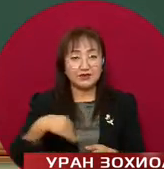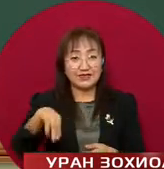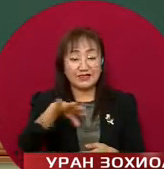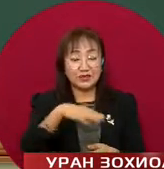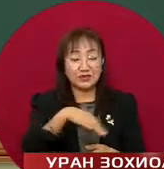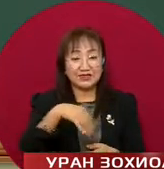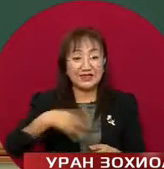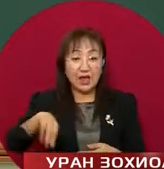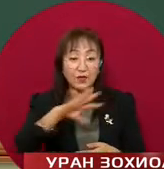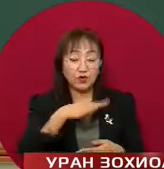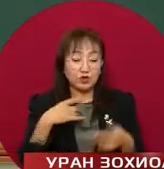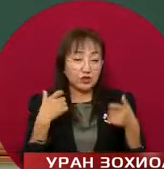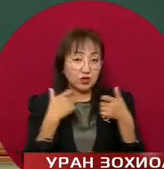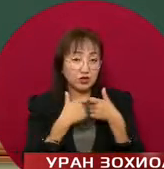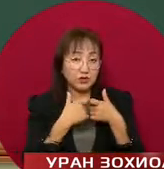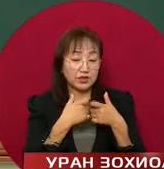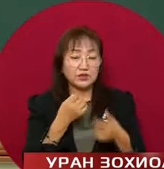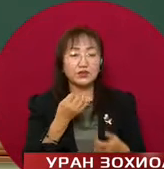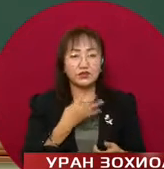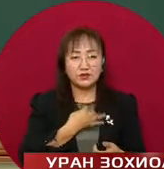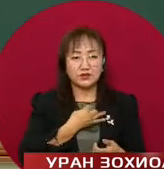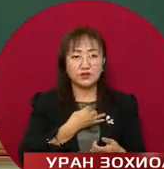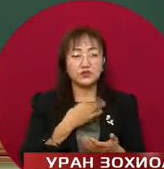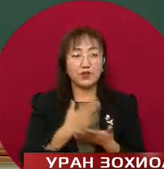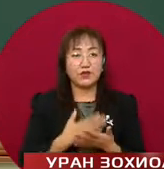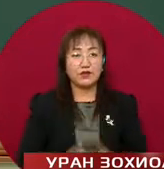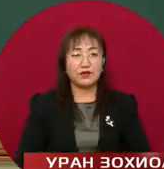тэмдэглсэнтэй таарч байгаа гэдэгт багш нь итгэж байна.